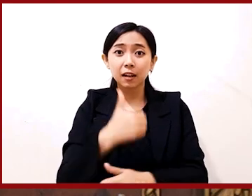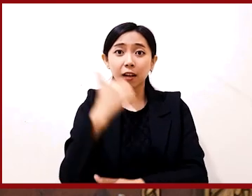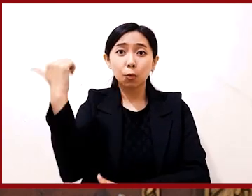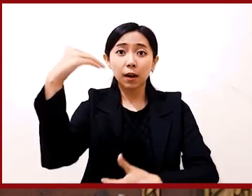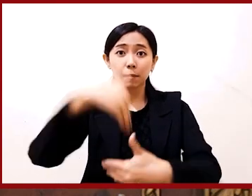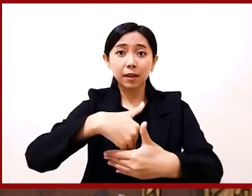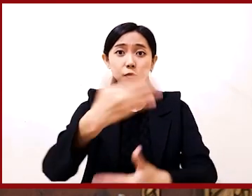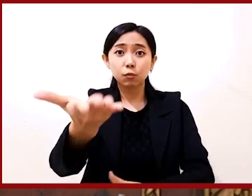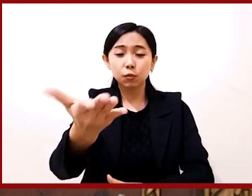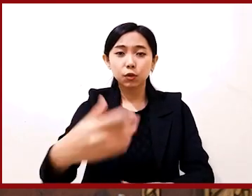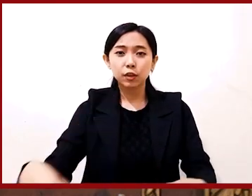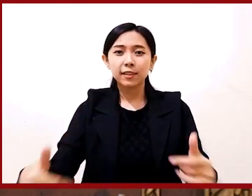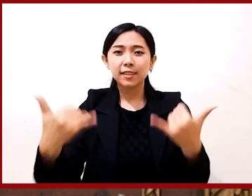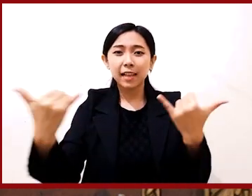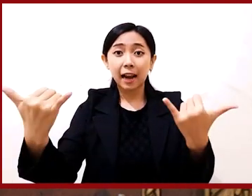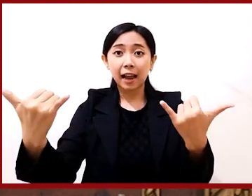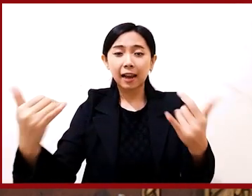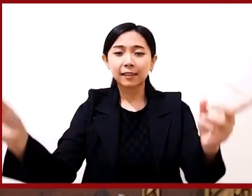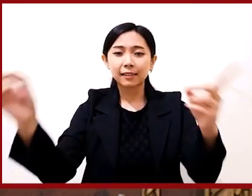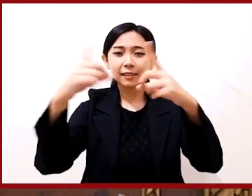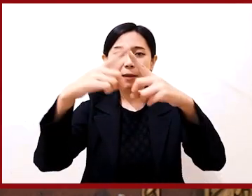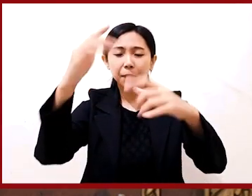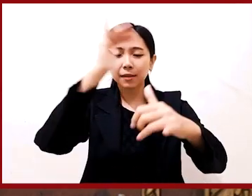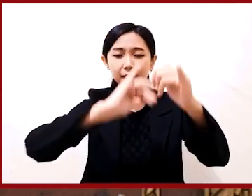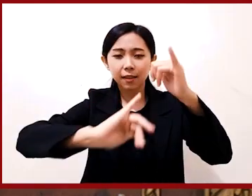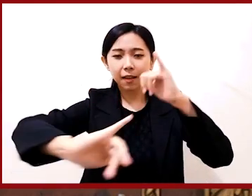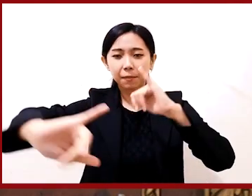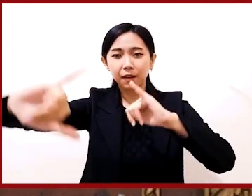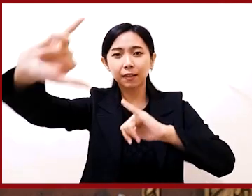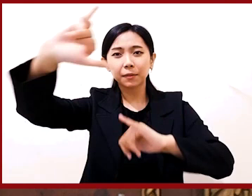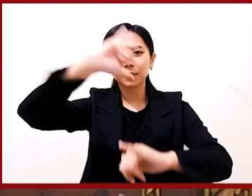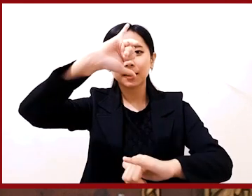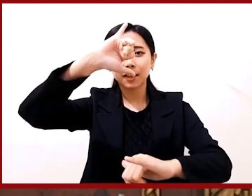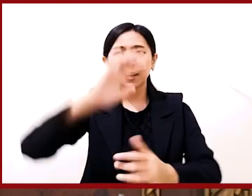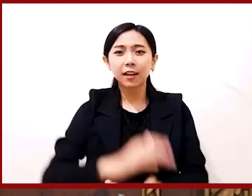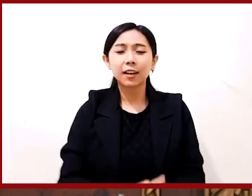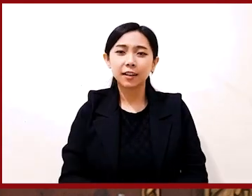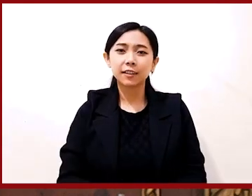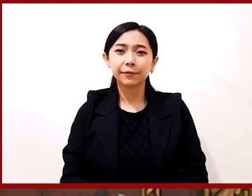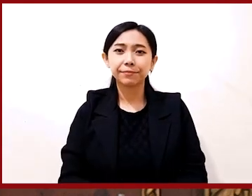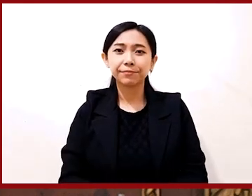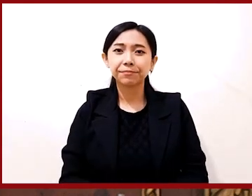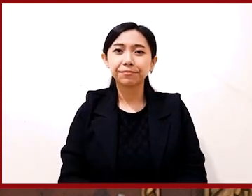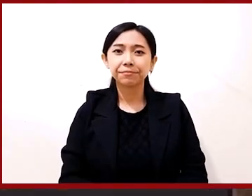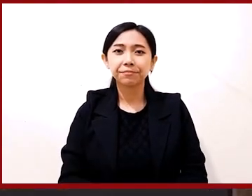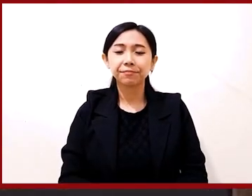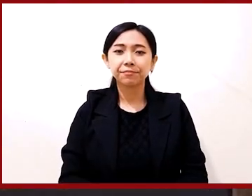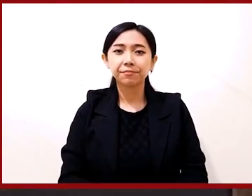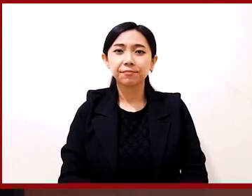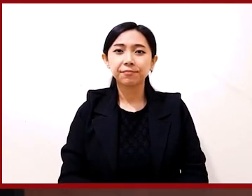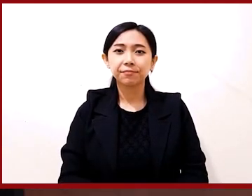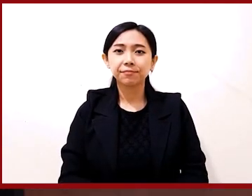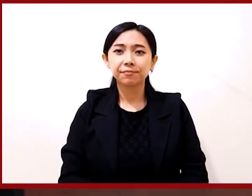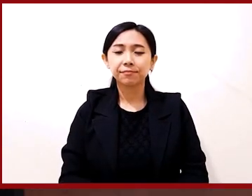menjaga keluar masukmu dari sekarang sampai selama-lamanya.